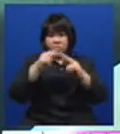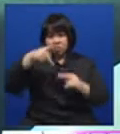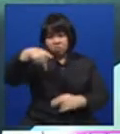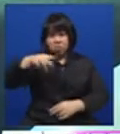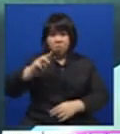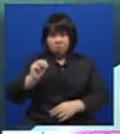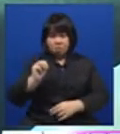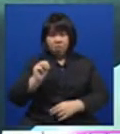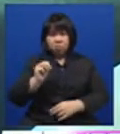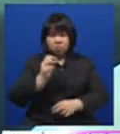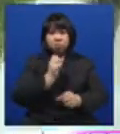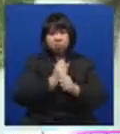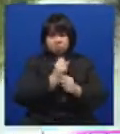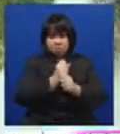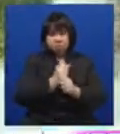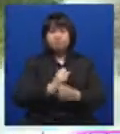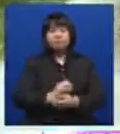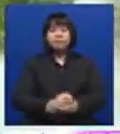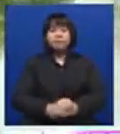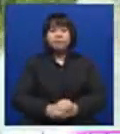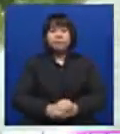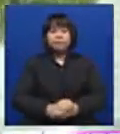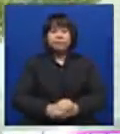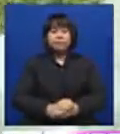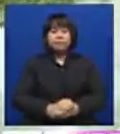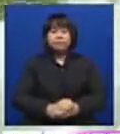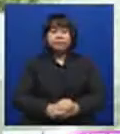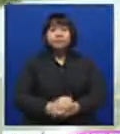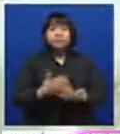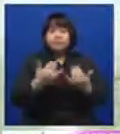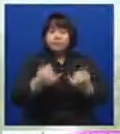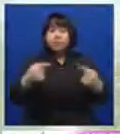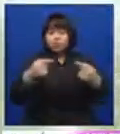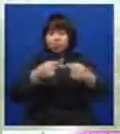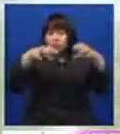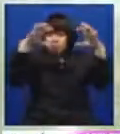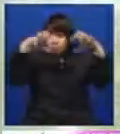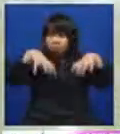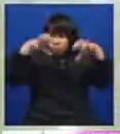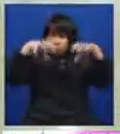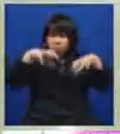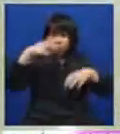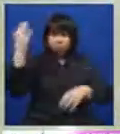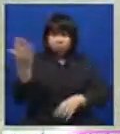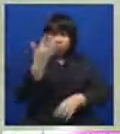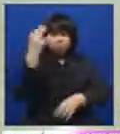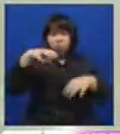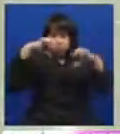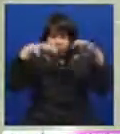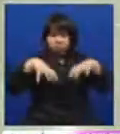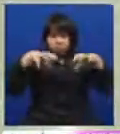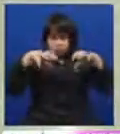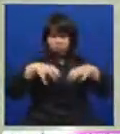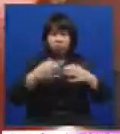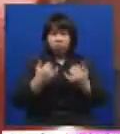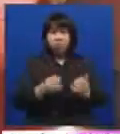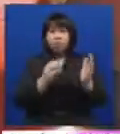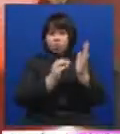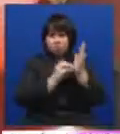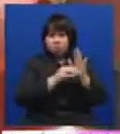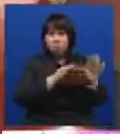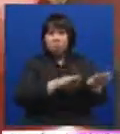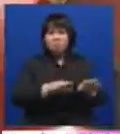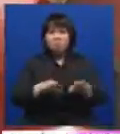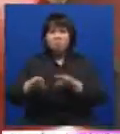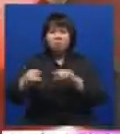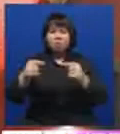ป็นคนดำเนินการ สำหรับช่วงฤดูฝนที่จะถึงนี้กรุงเทพมหานครได้เตรียมความพร้อมตั้งแต่ช่วงหน้าแ